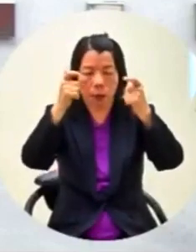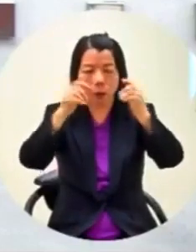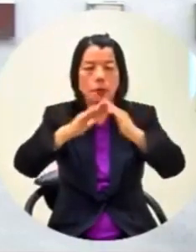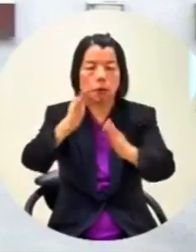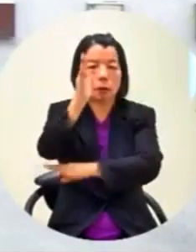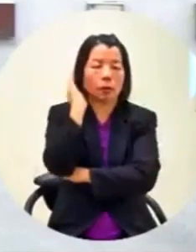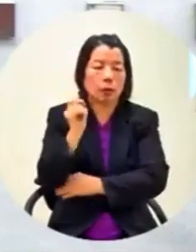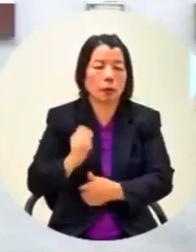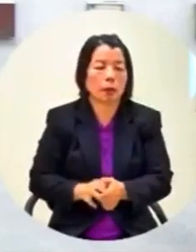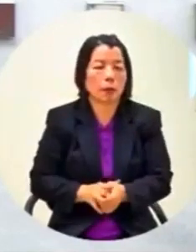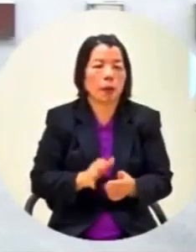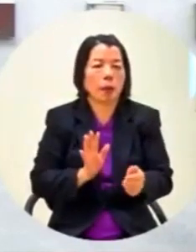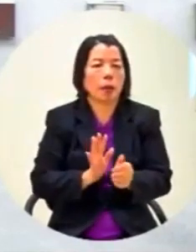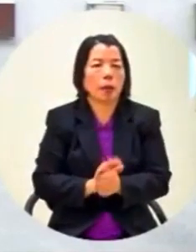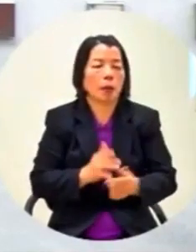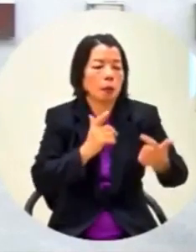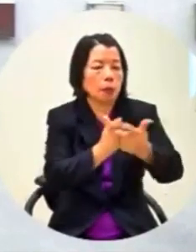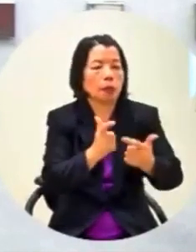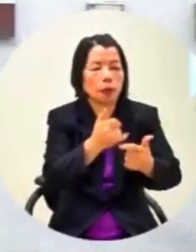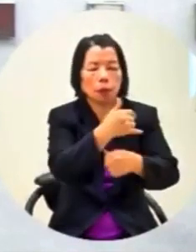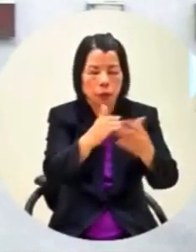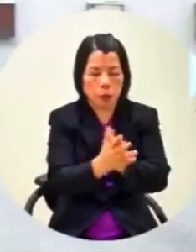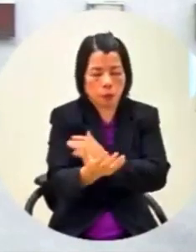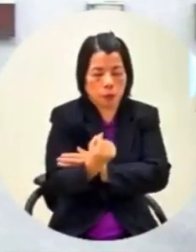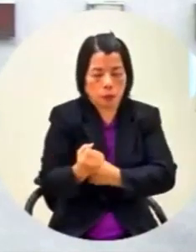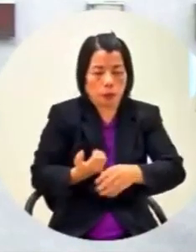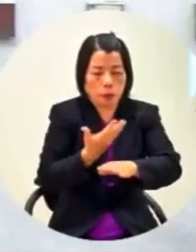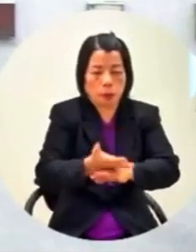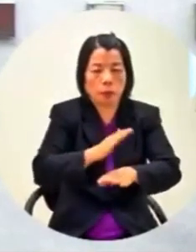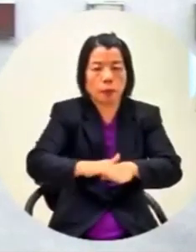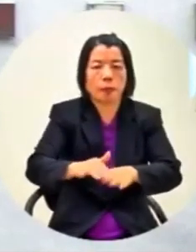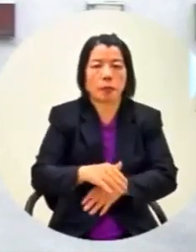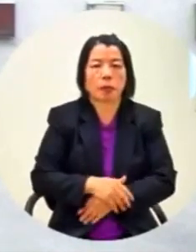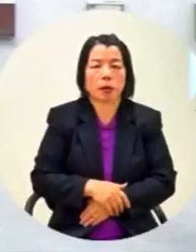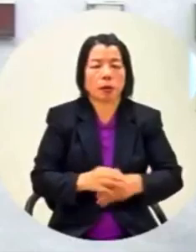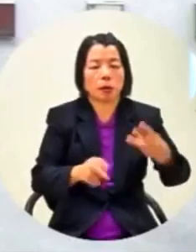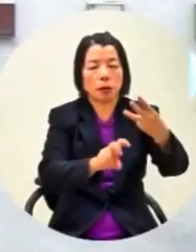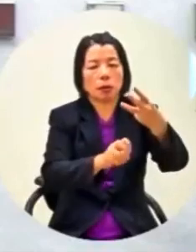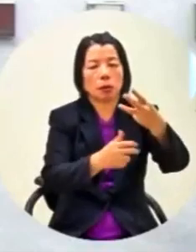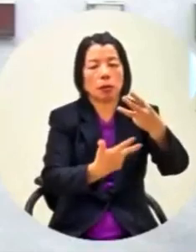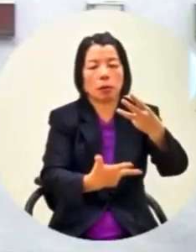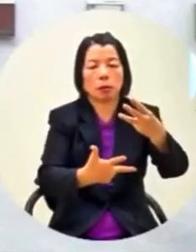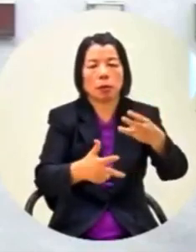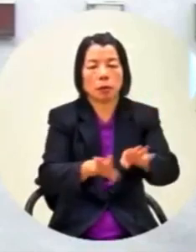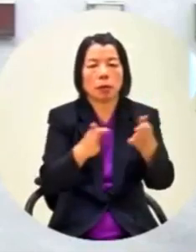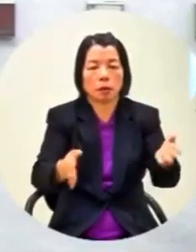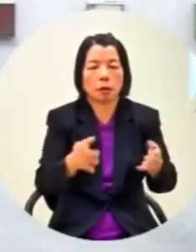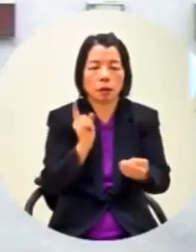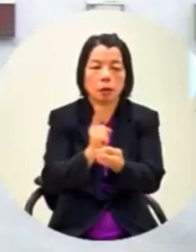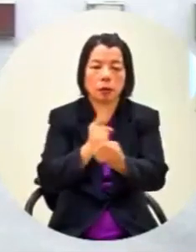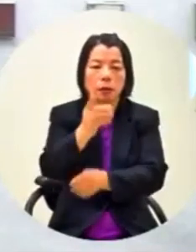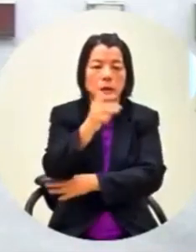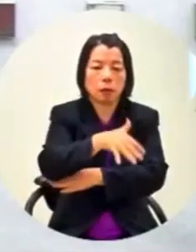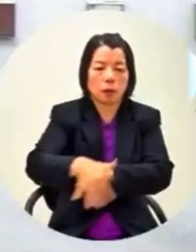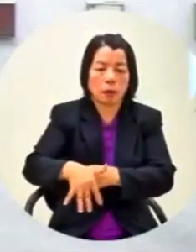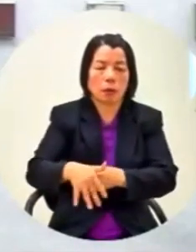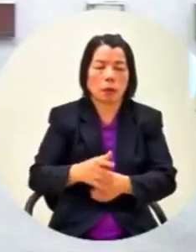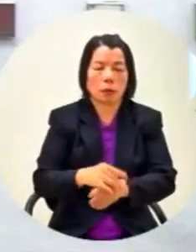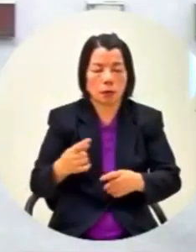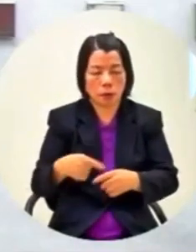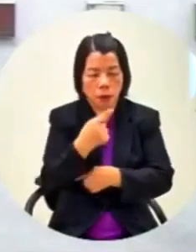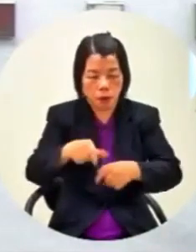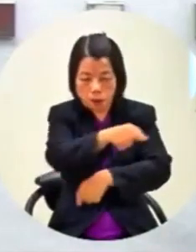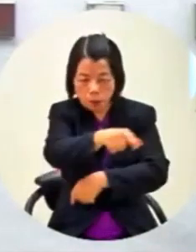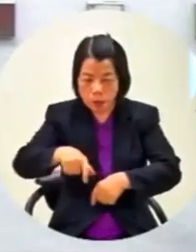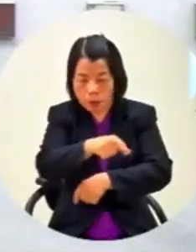政府会全力配合办理。因此于3月27号，我们也成立了各机关单一窗口来协